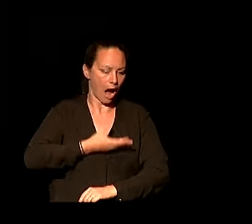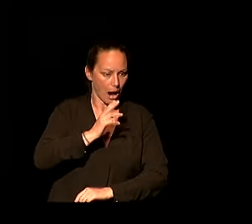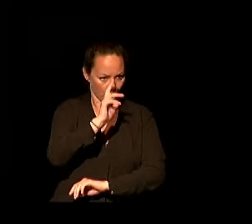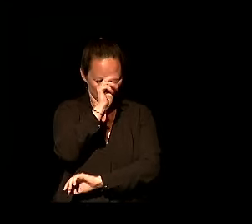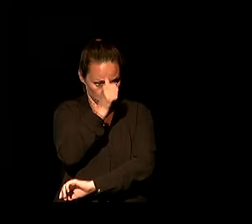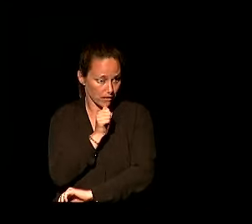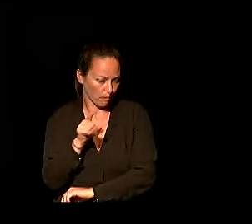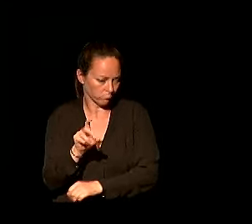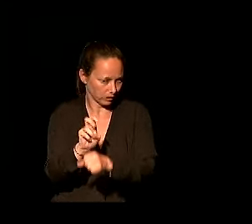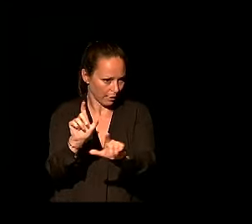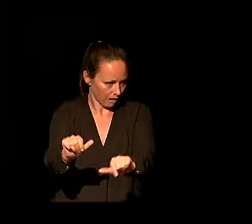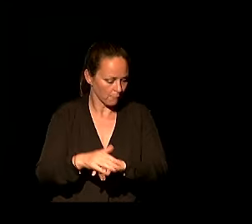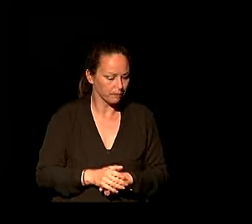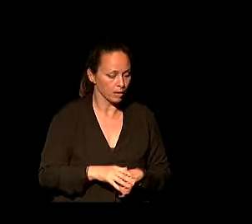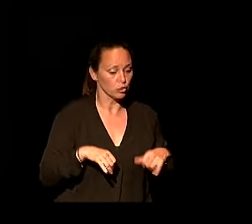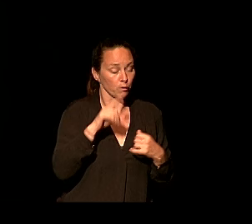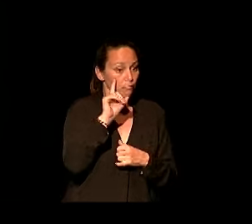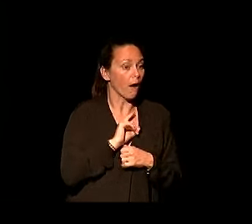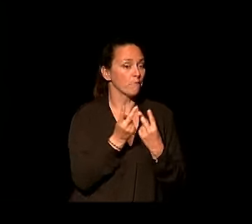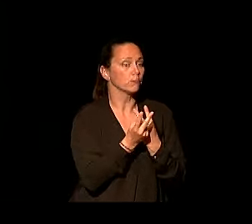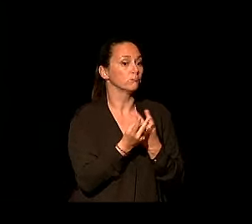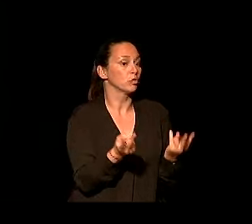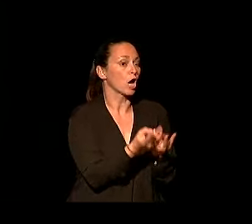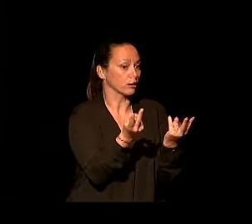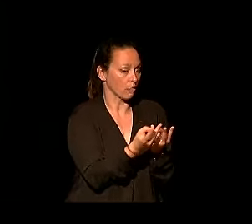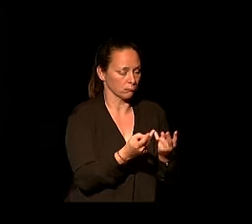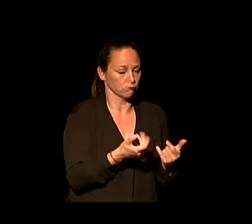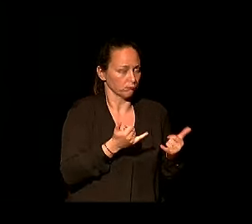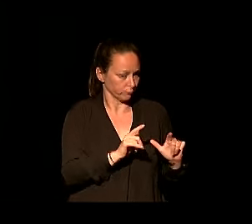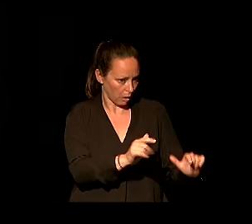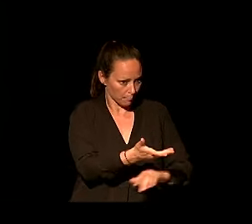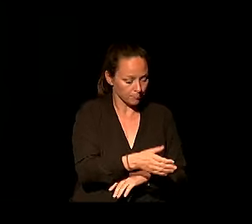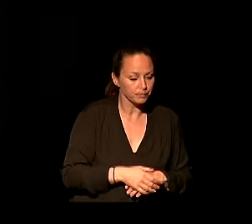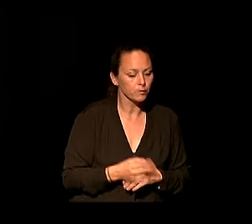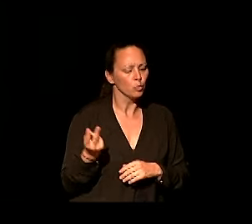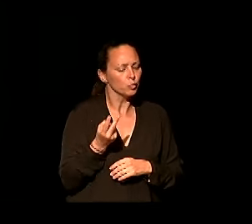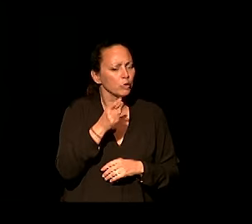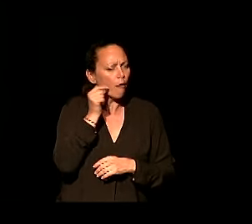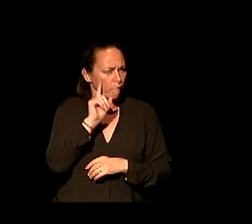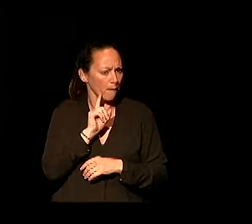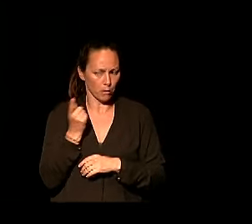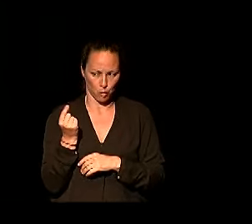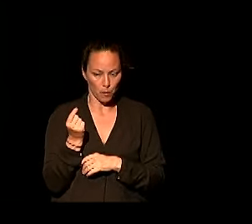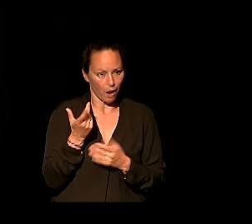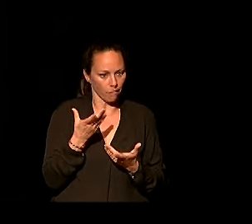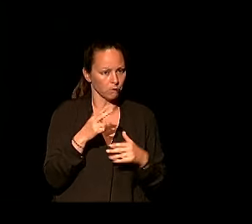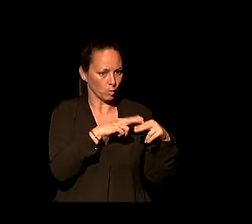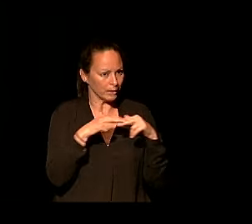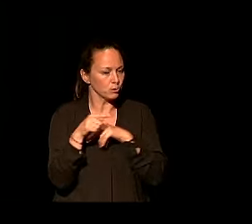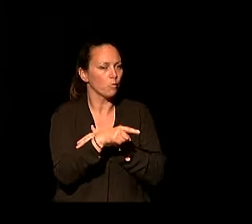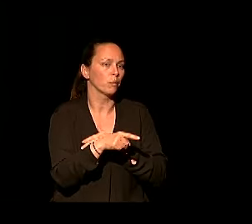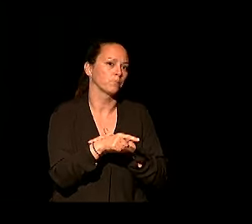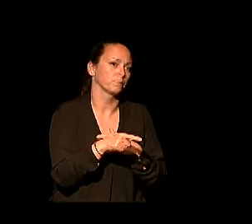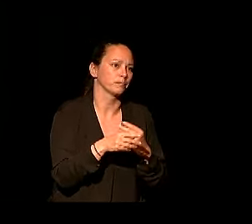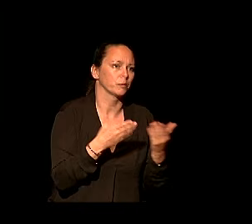jeune femme dans un jardin. Et on va dire que Edith et William Goetz, leur collection est davantage moins historique, disons,